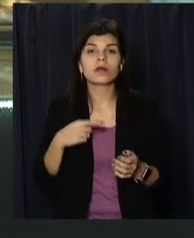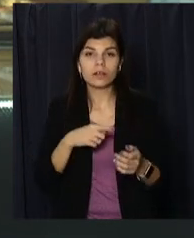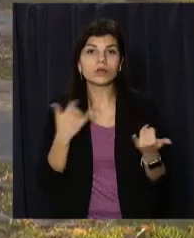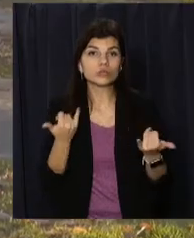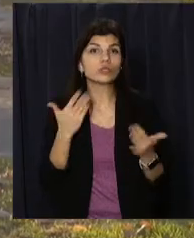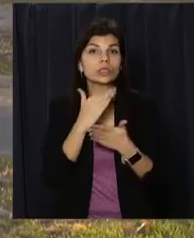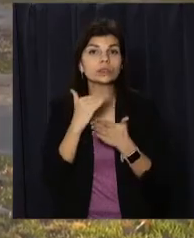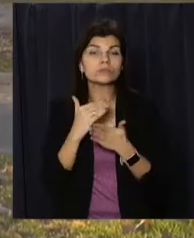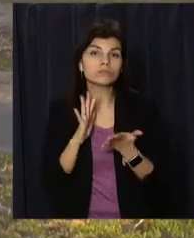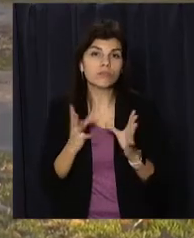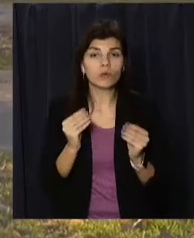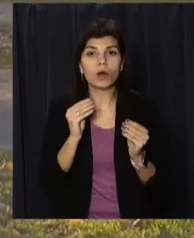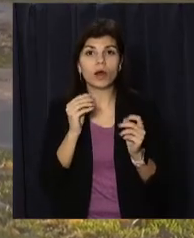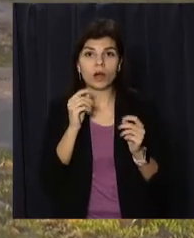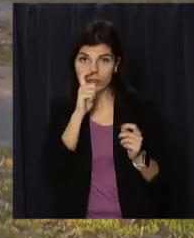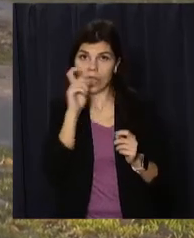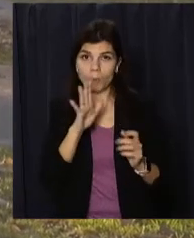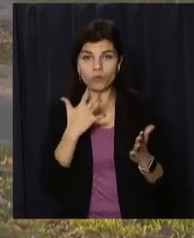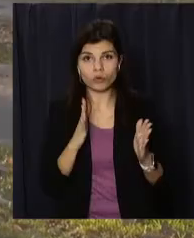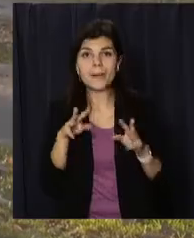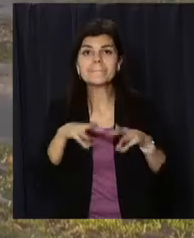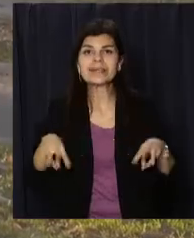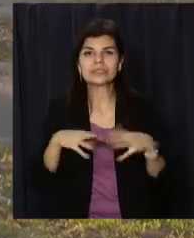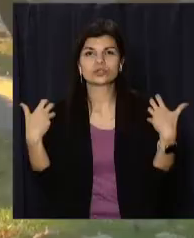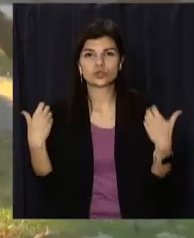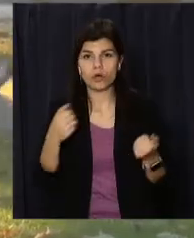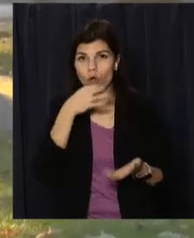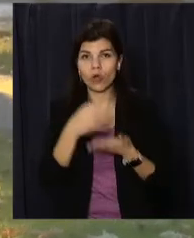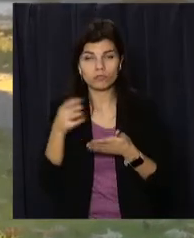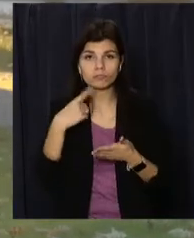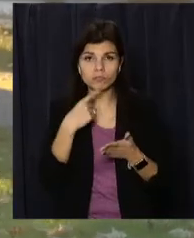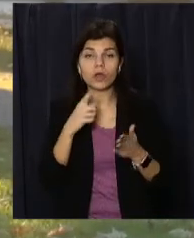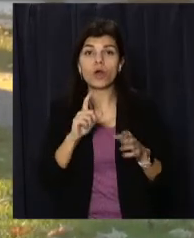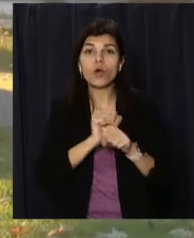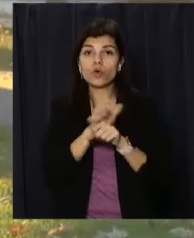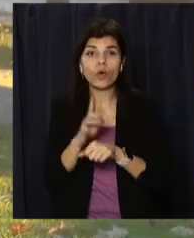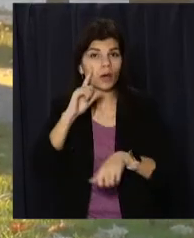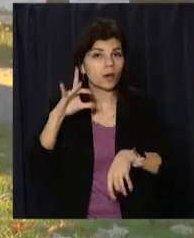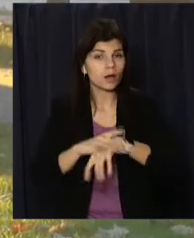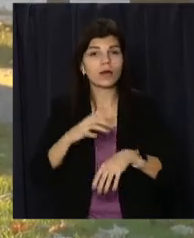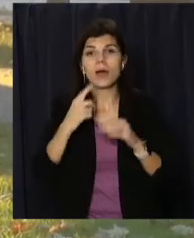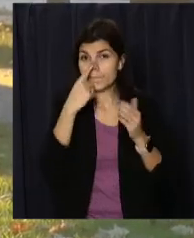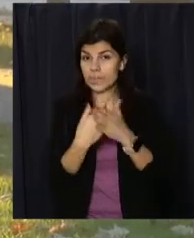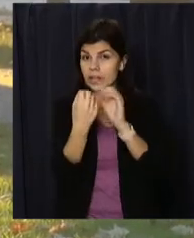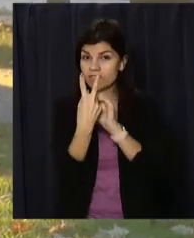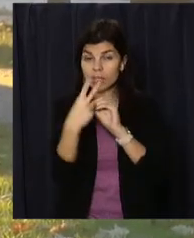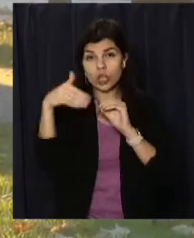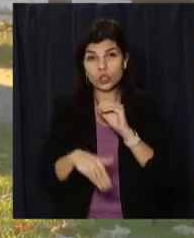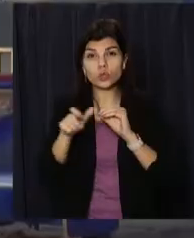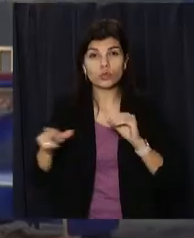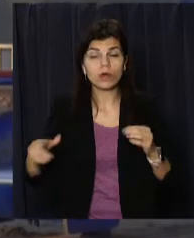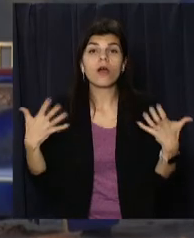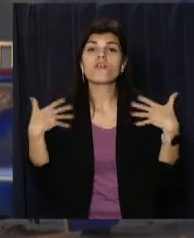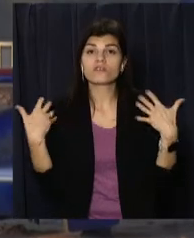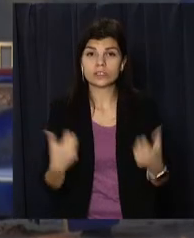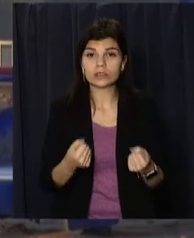Стабілізується ситуація загалом в Україні, кажуть у Міністерстві охорони здоров'я. Ковід діагностували в понад 12 тисяч людей,